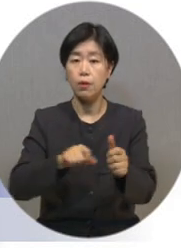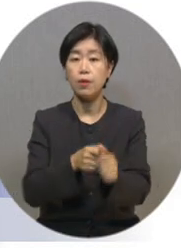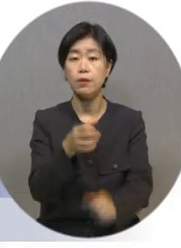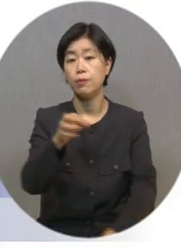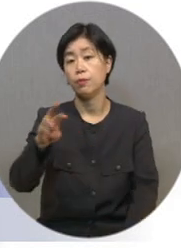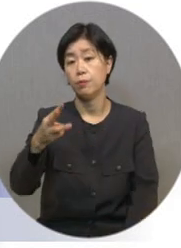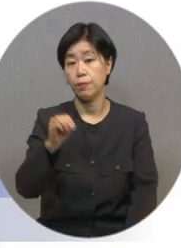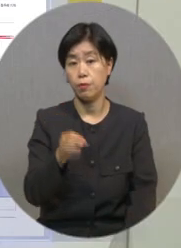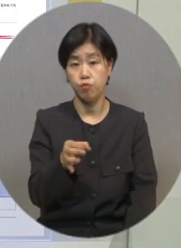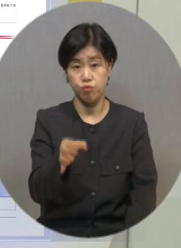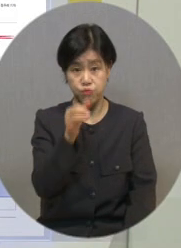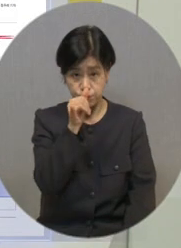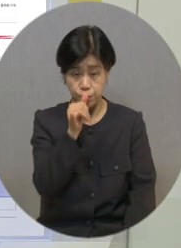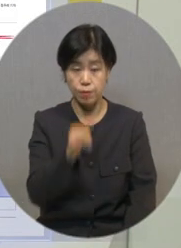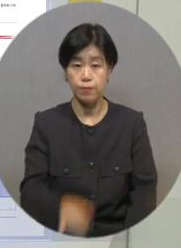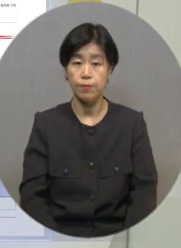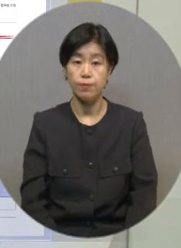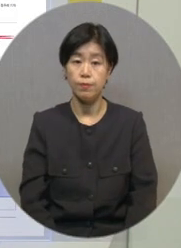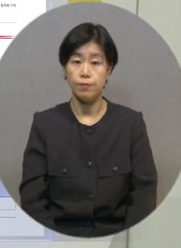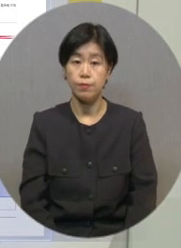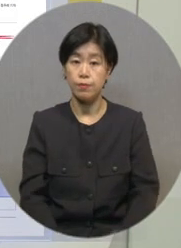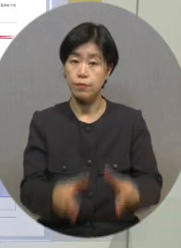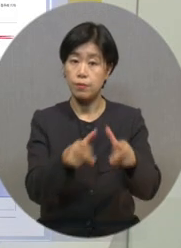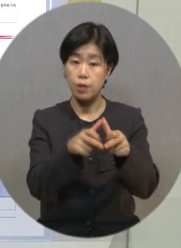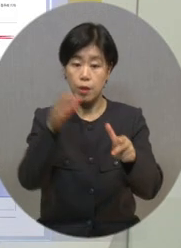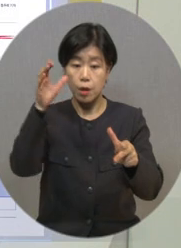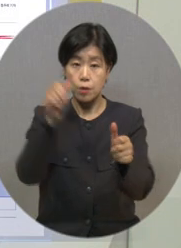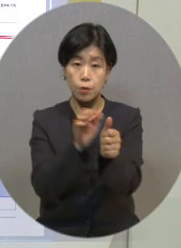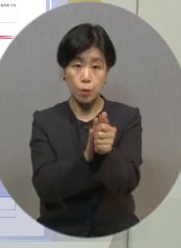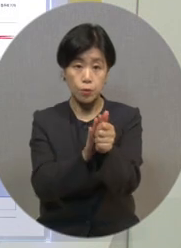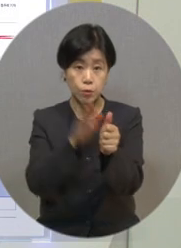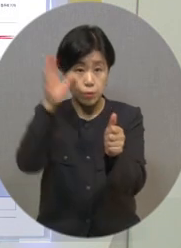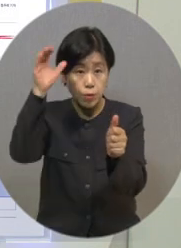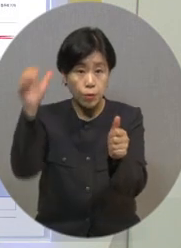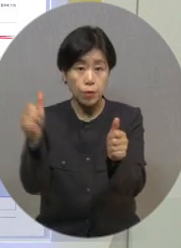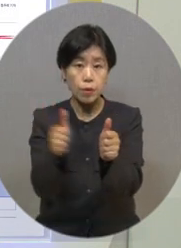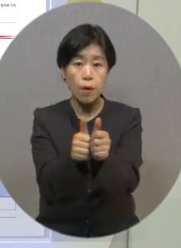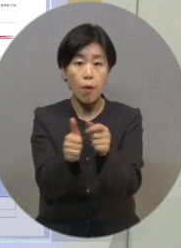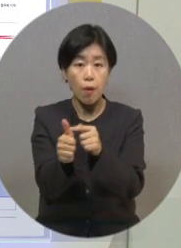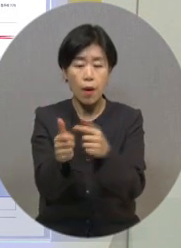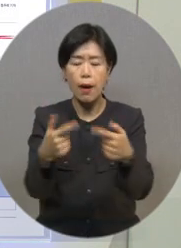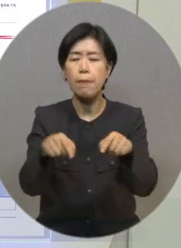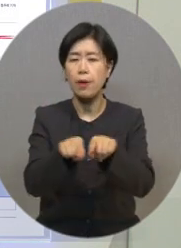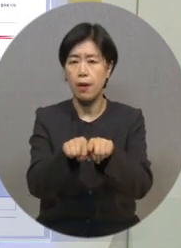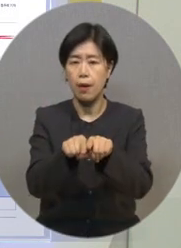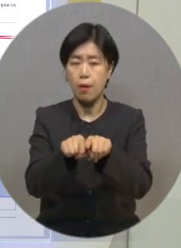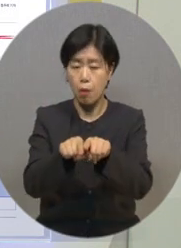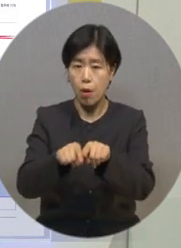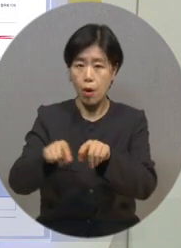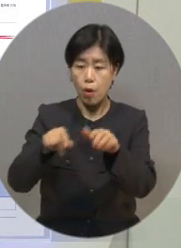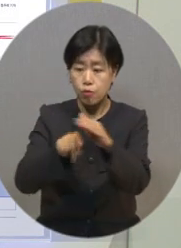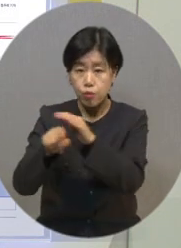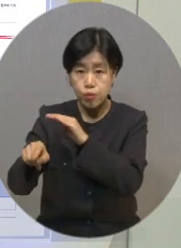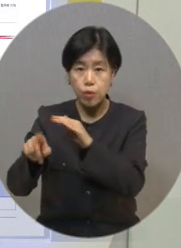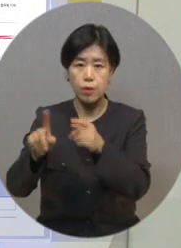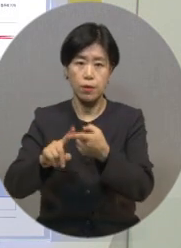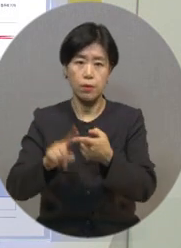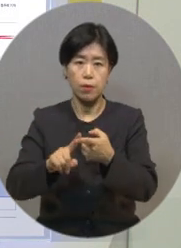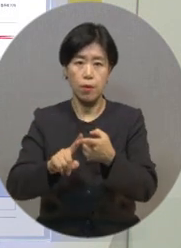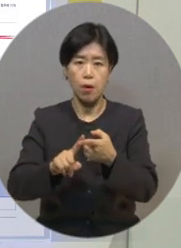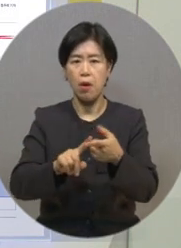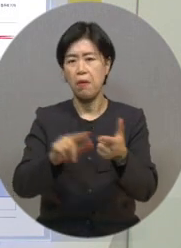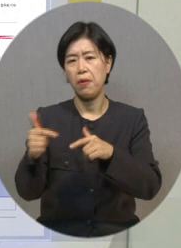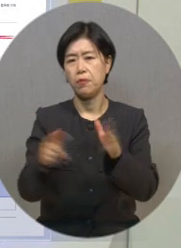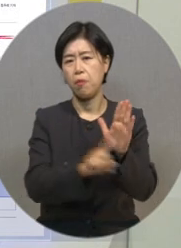하고 있습니다 장애인 보조견의 대한 인식 개선을 위한 홍보 등이 중앙정부나 지자체 장애계를